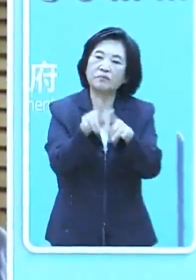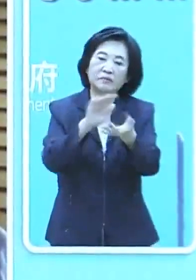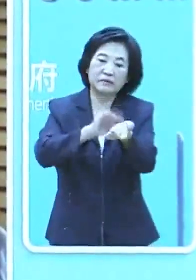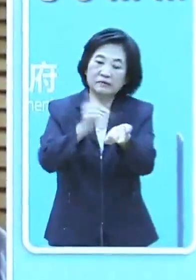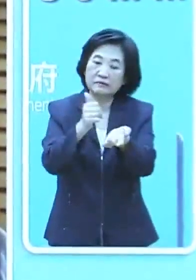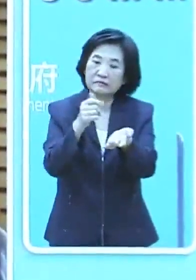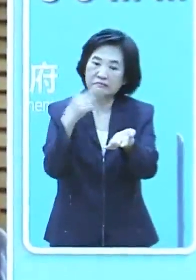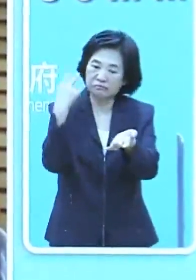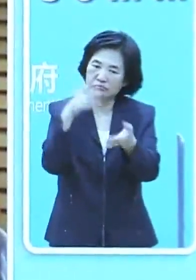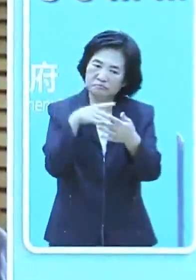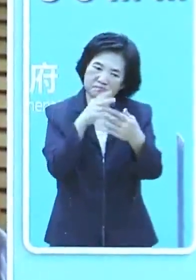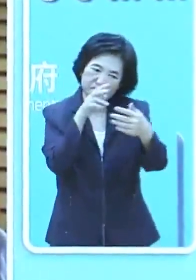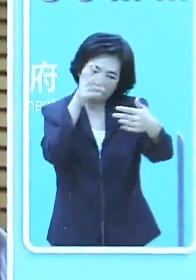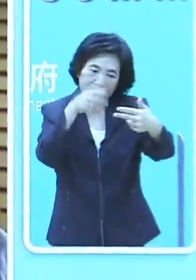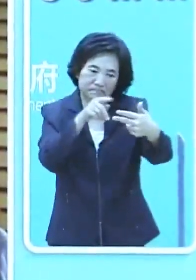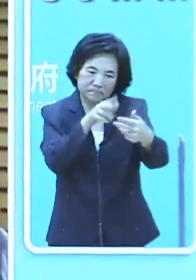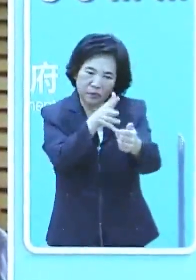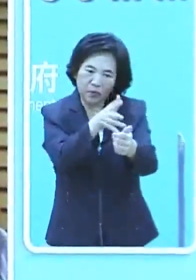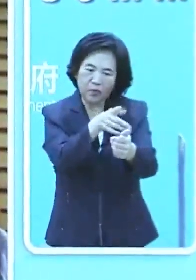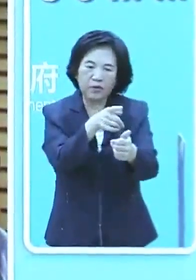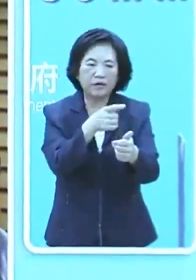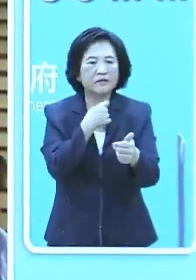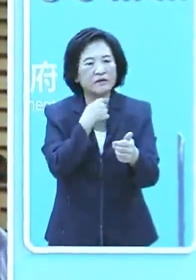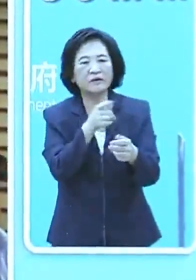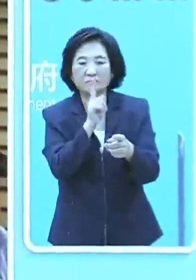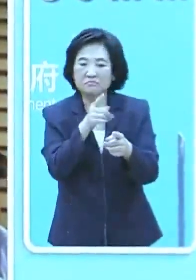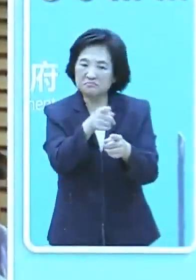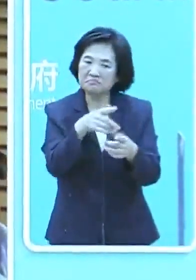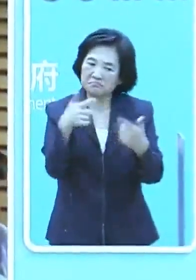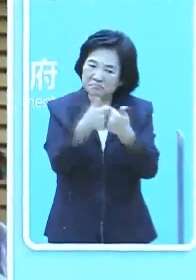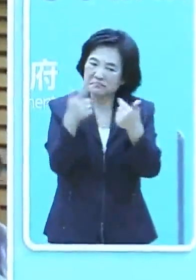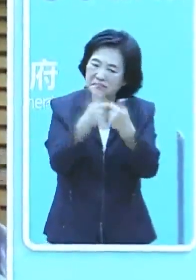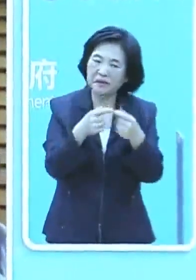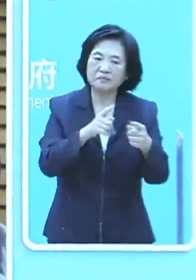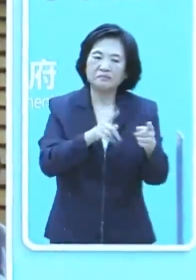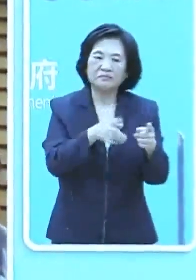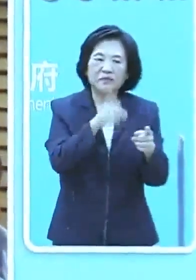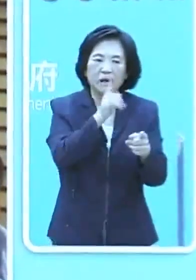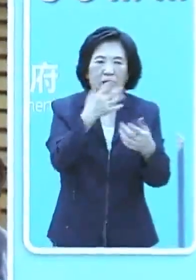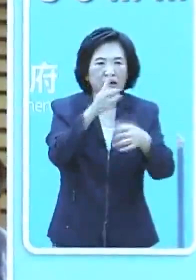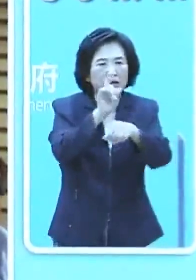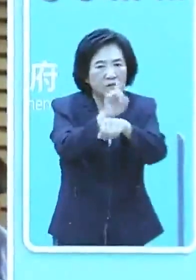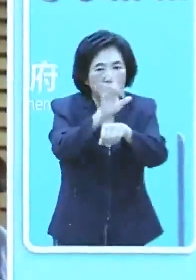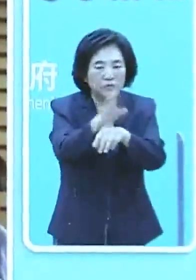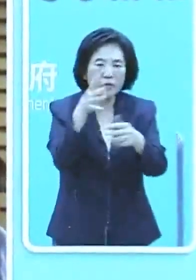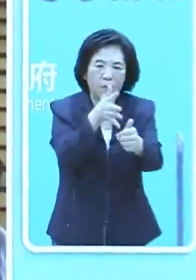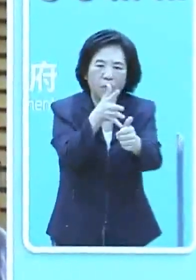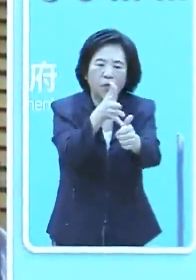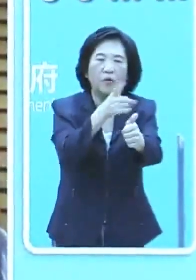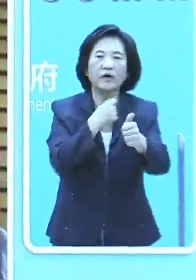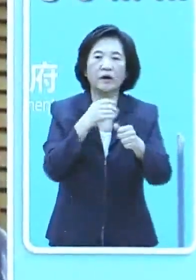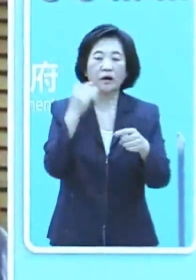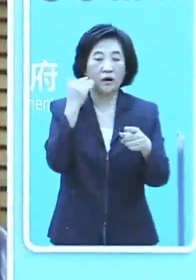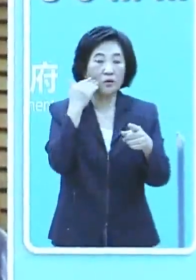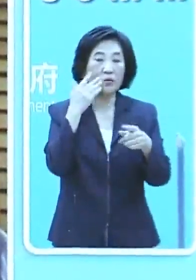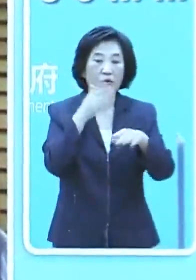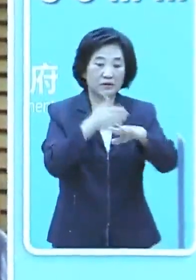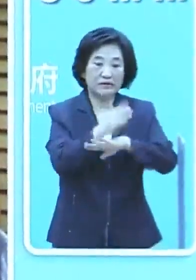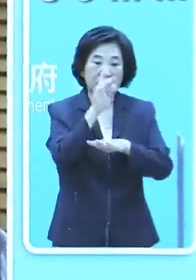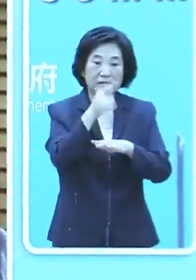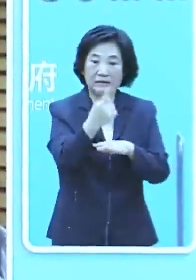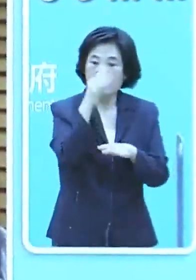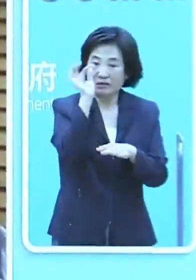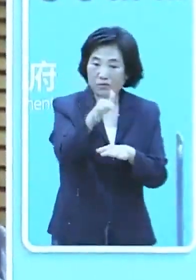适合药，就吃人家问老半天，估计有时候他们跟我说平均要问15分钟。那所以这个绝对不适合车